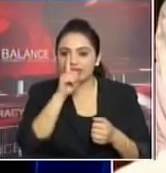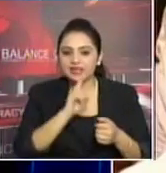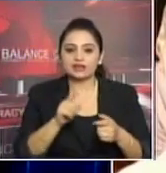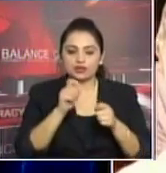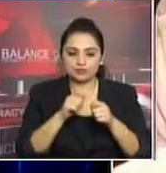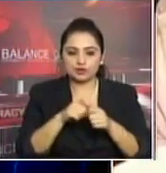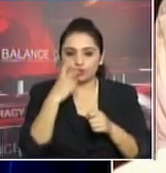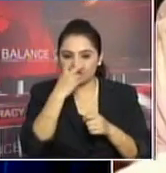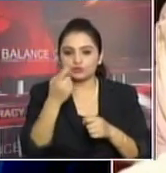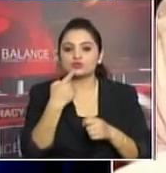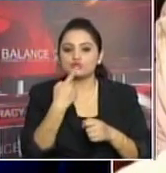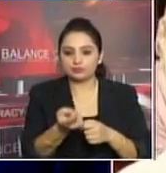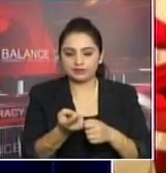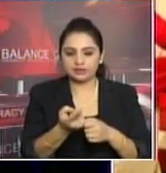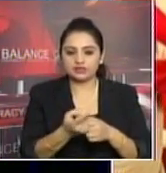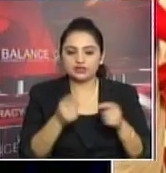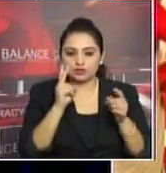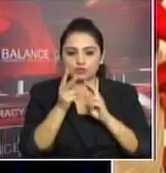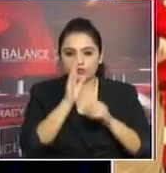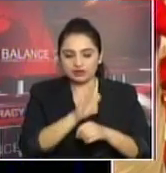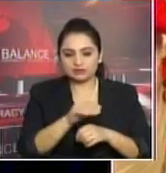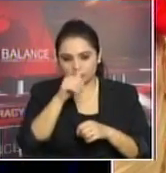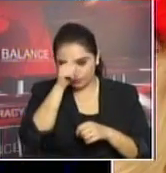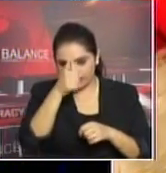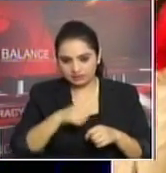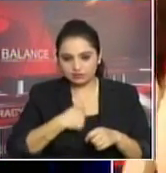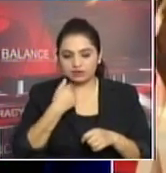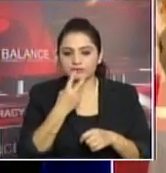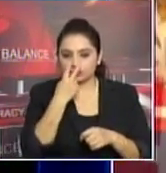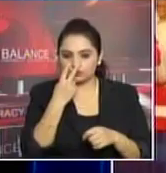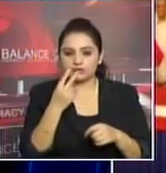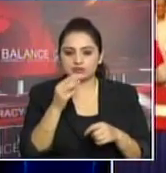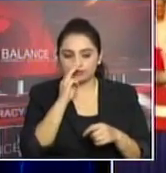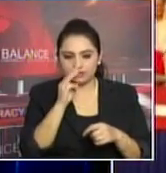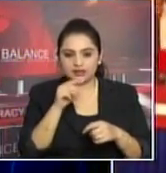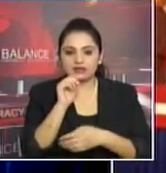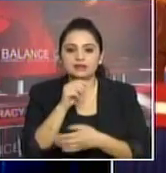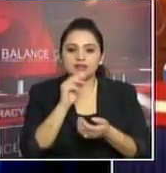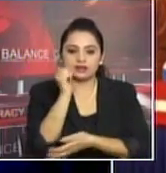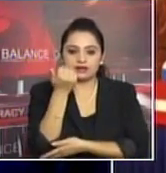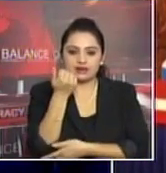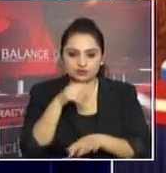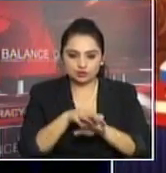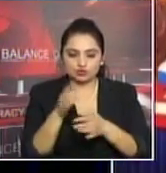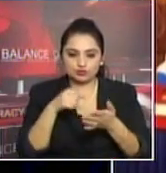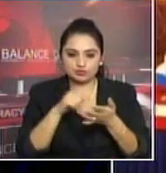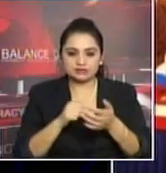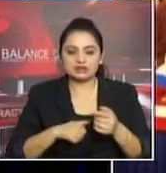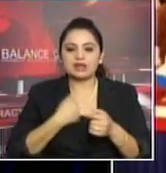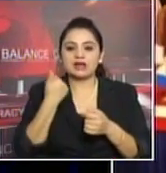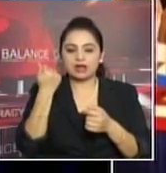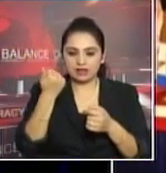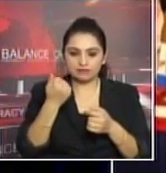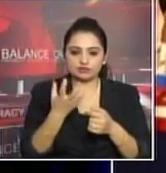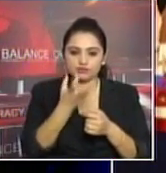सदस्य राष्ट्रबीचको सैन्य अभ्यास सामान्य भएपछि भारतको आफ्नो स्वार्थ अनुरूपमा बिमस्टेक राष्ट्रबीच आफ्नो हैकम जमाउन गरेको चाल समेत